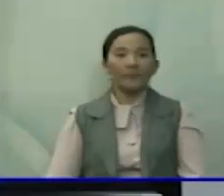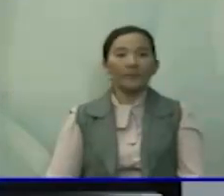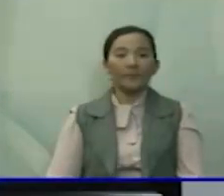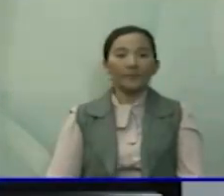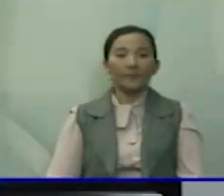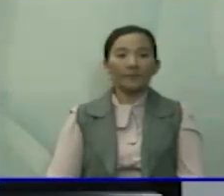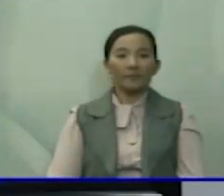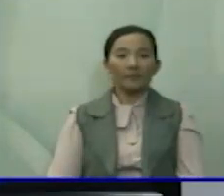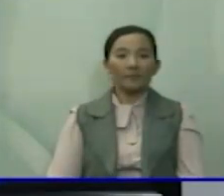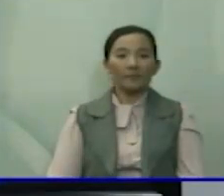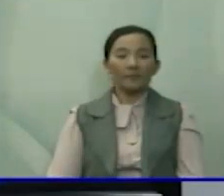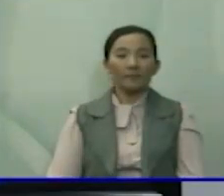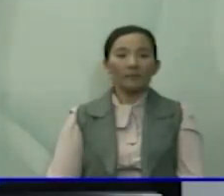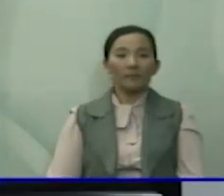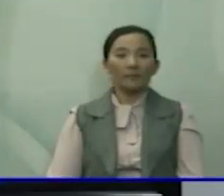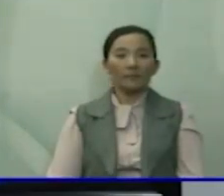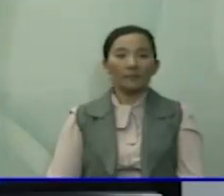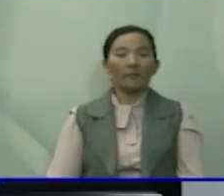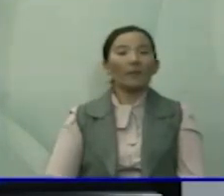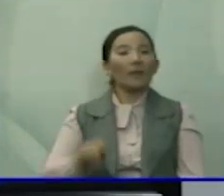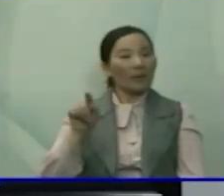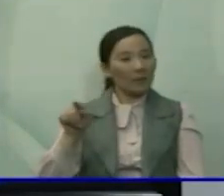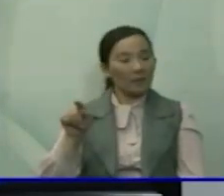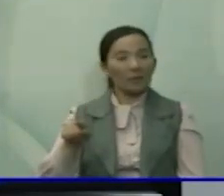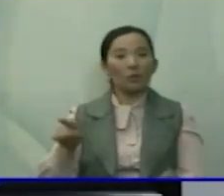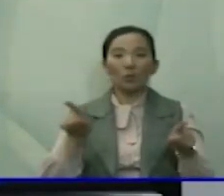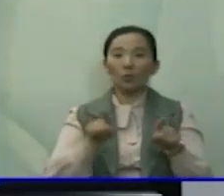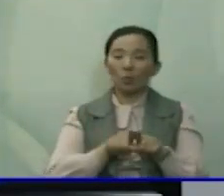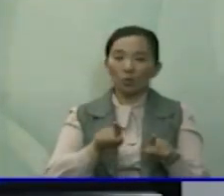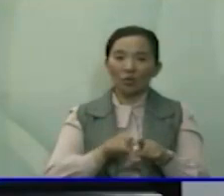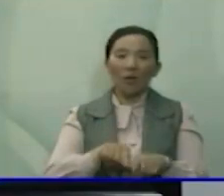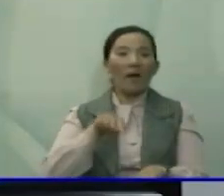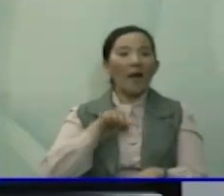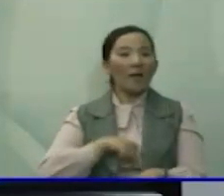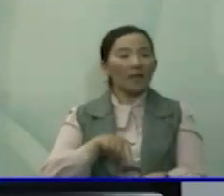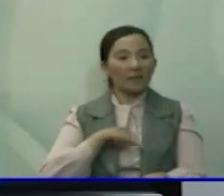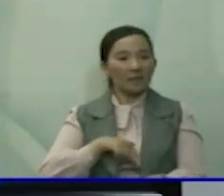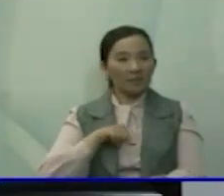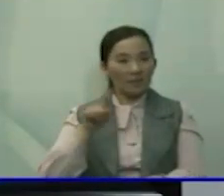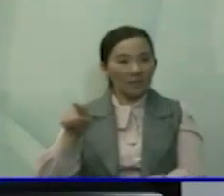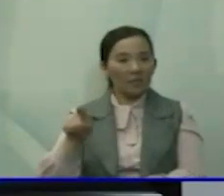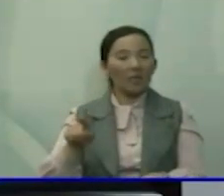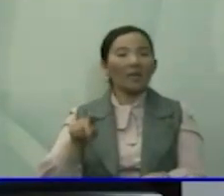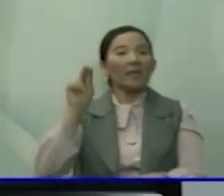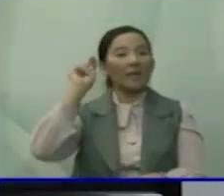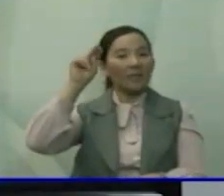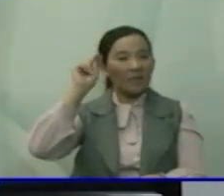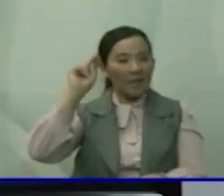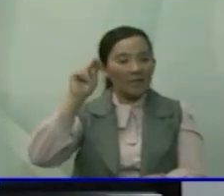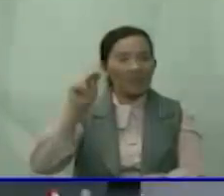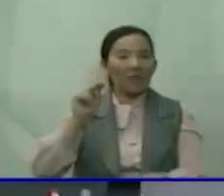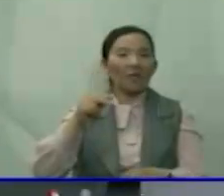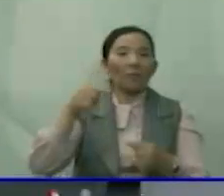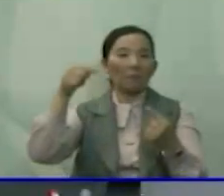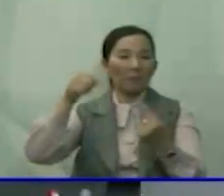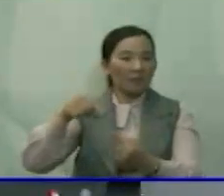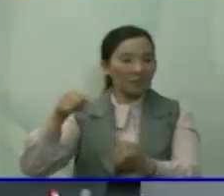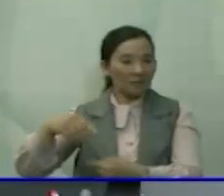вот это тоже характерный китайские мотивы